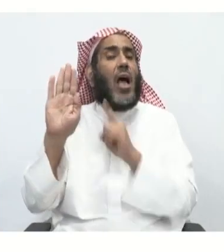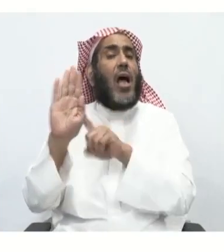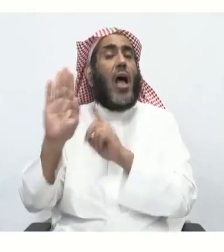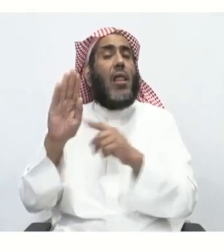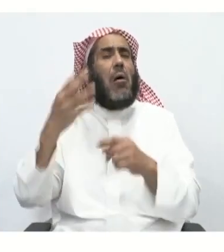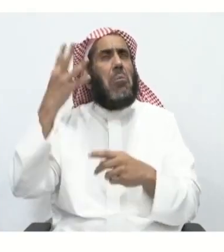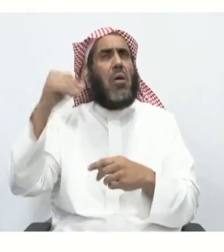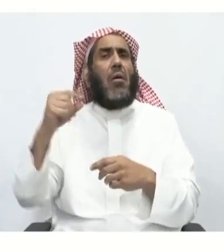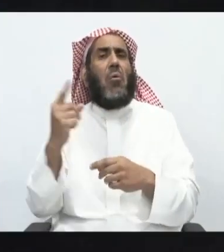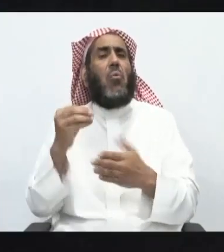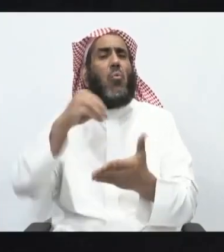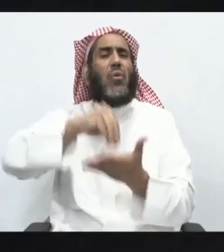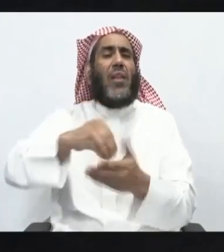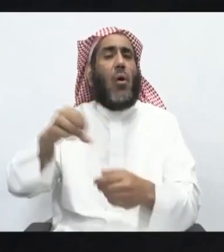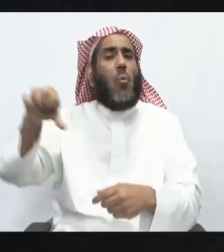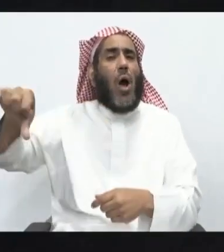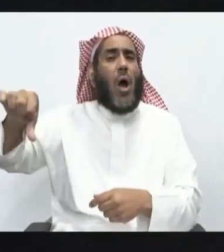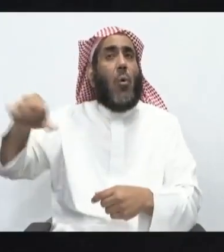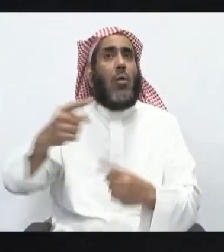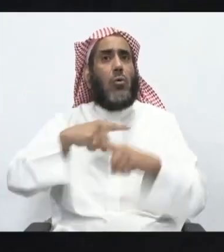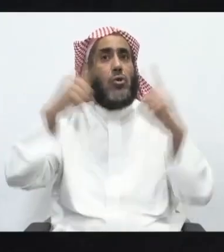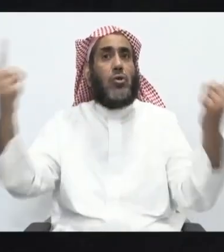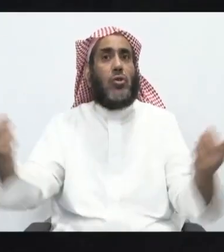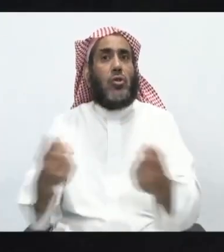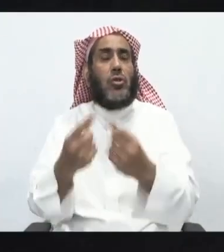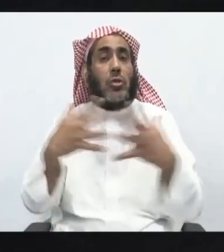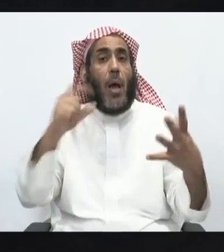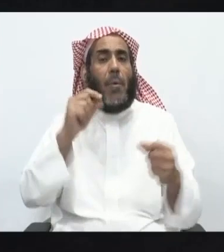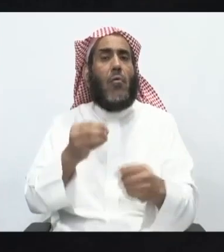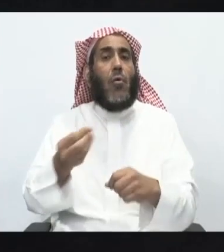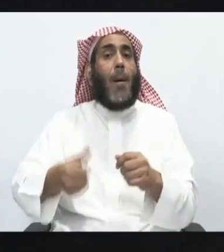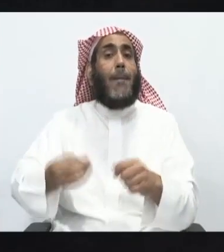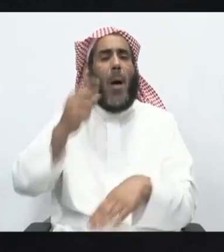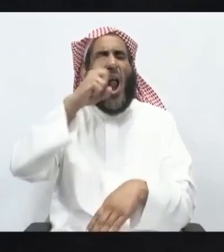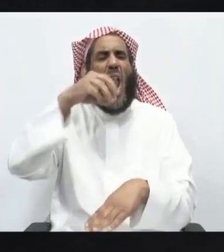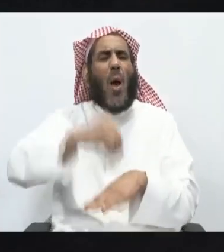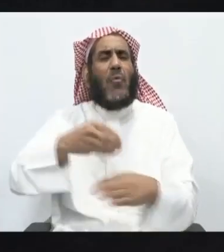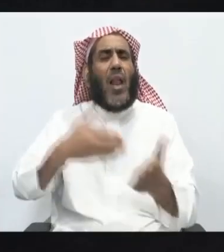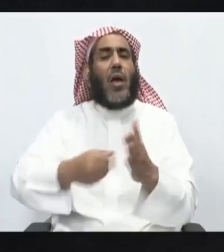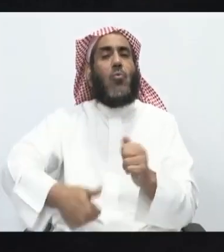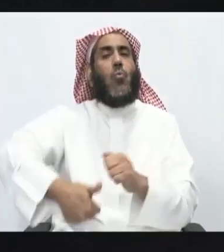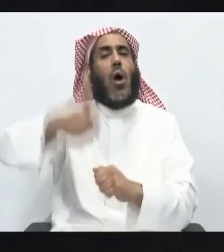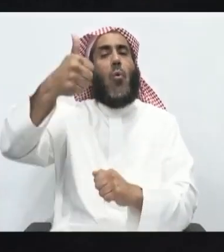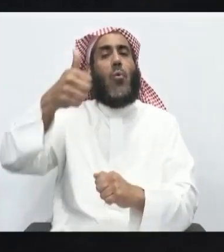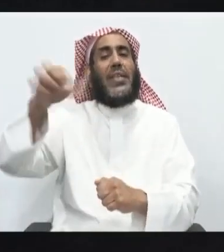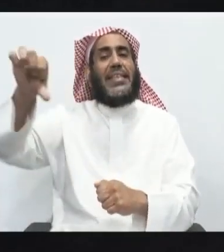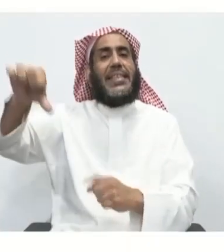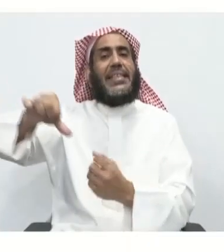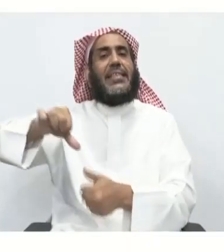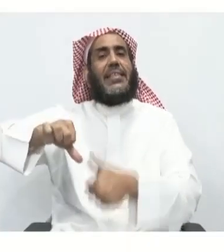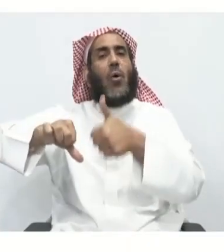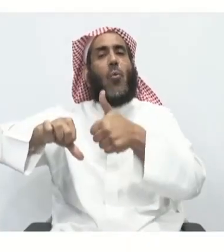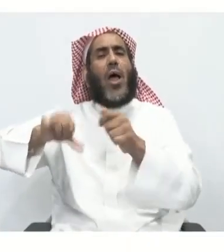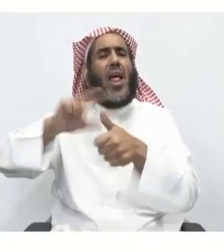واو فهنا الواو هنا ضمير هي واو جماعه هي واو جماعه فتضع هنا الالف